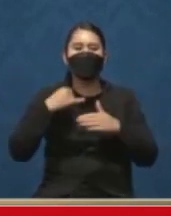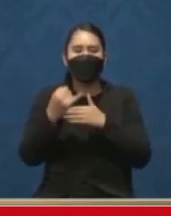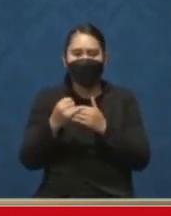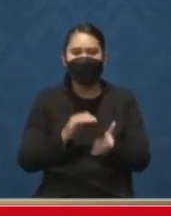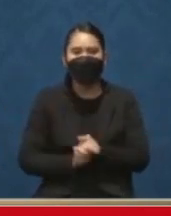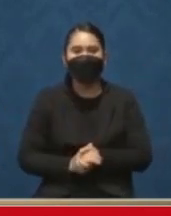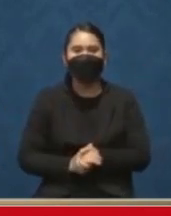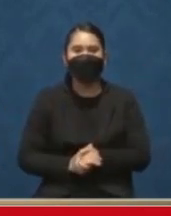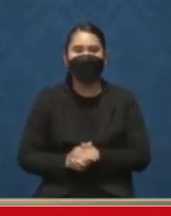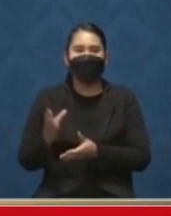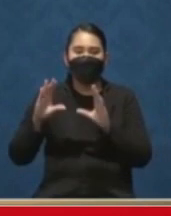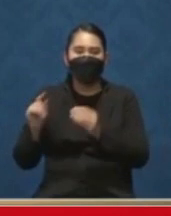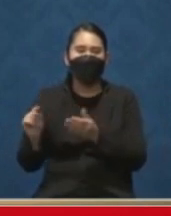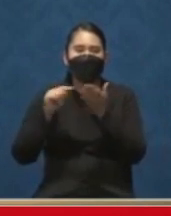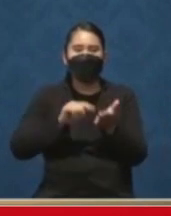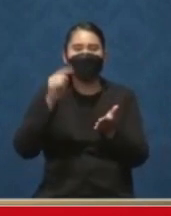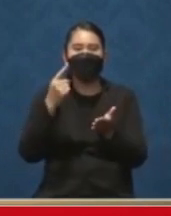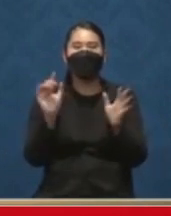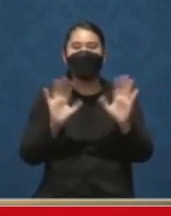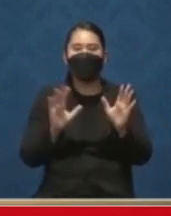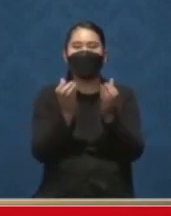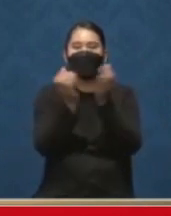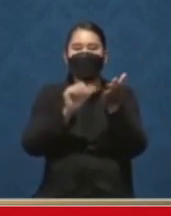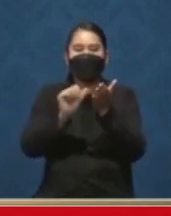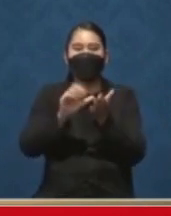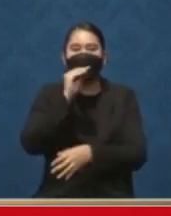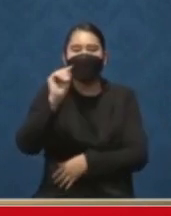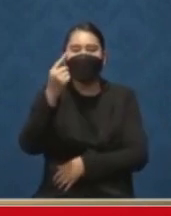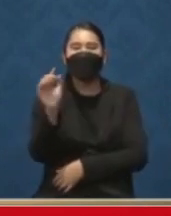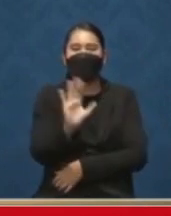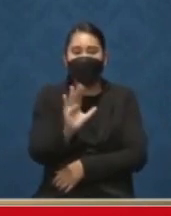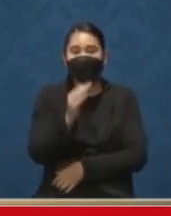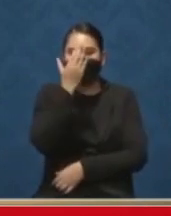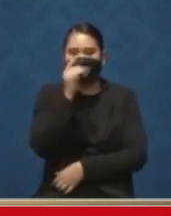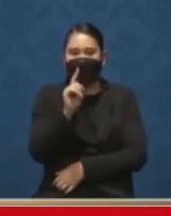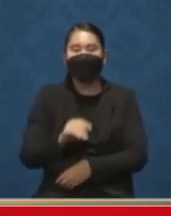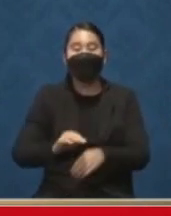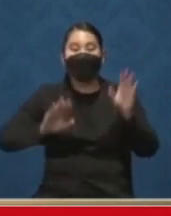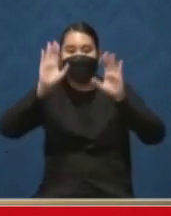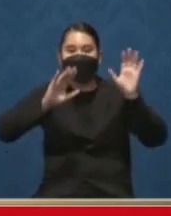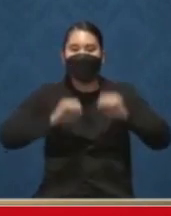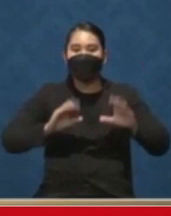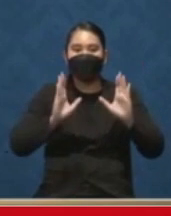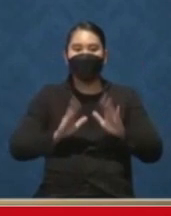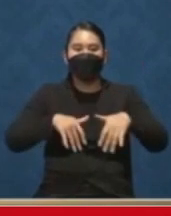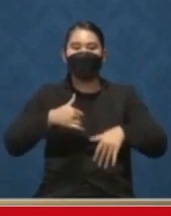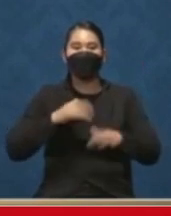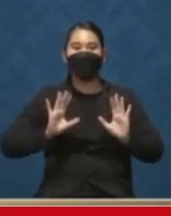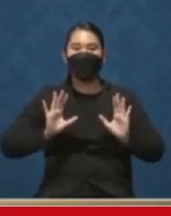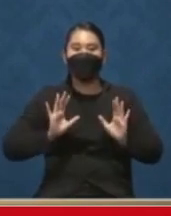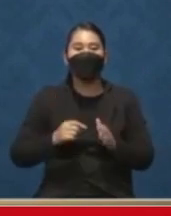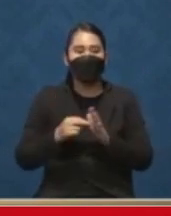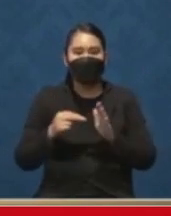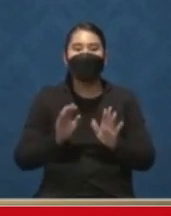ครับไม่ต้องเอามาในรัฐสภาอีกไม่ต้องมาพูดกันอีกเรื่องแกนนุนอย่าพูดอีกในเมื่อประชามติมาแล้วประชาชนไม่เอาด้ว